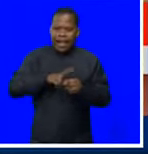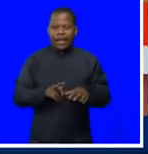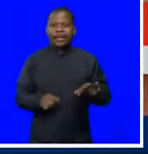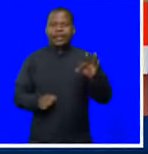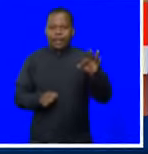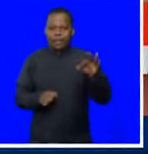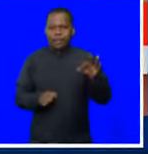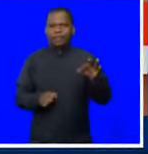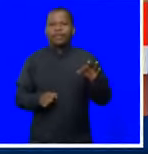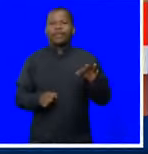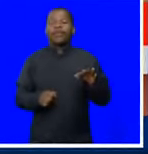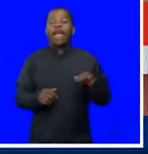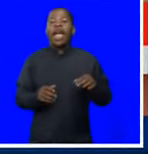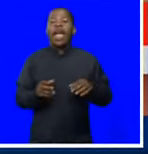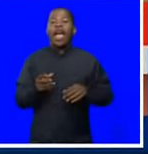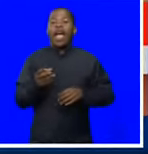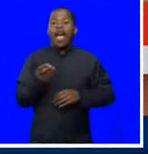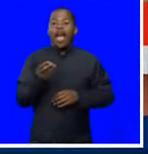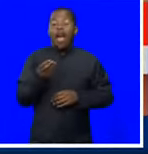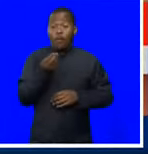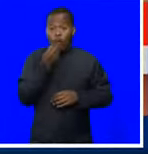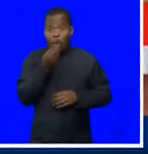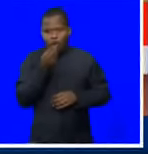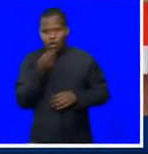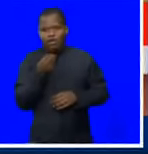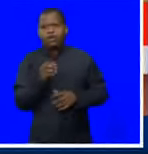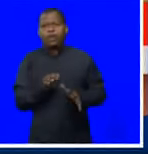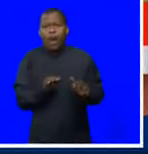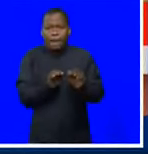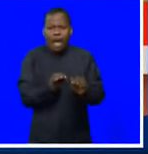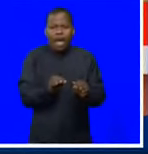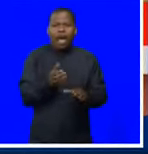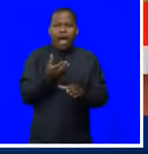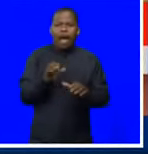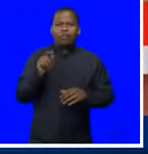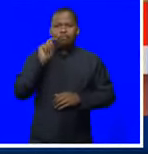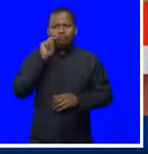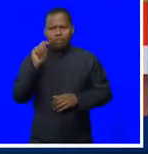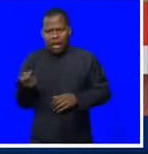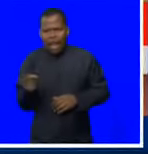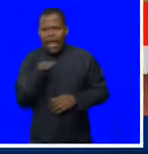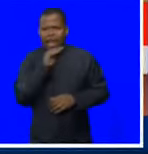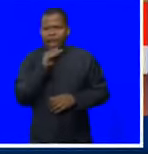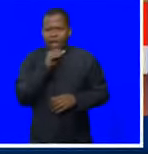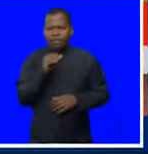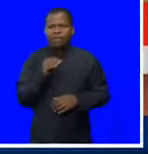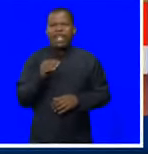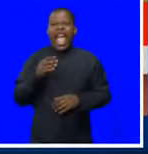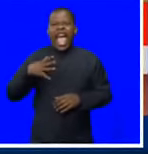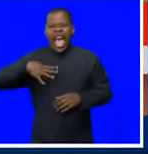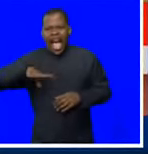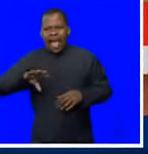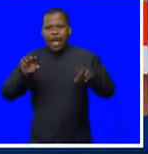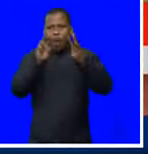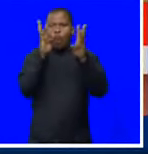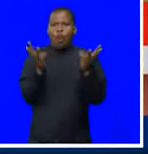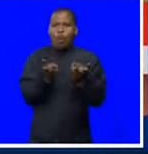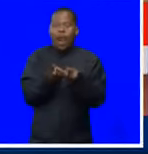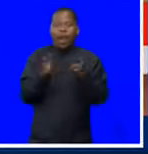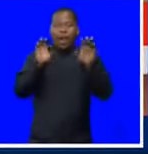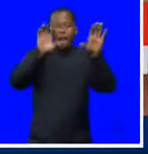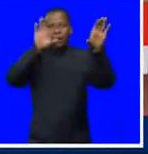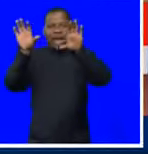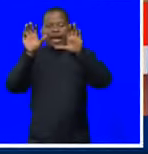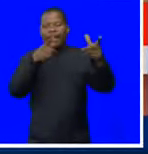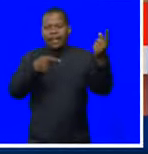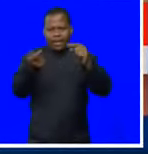ingabe nanga ukudla lokugcinwa etingungwini lapha eveni laseUkraine kuphuma njani kuhambeke kuye timakethe temhlaba. Mengabeleke